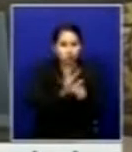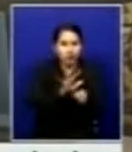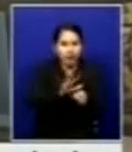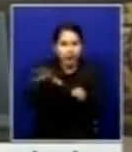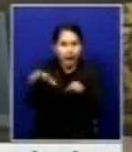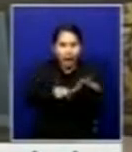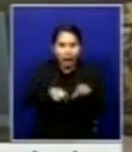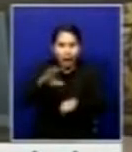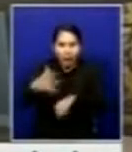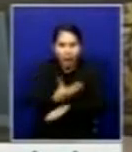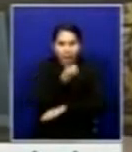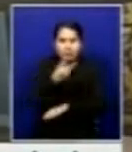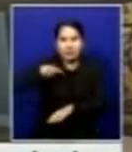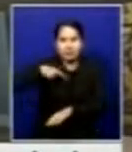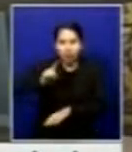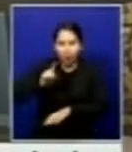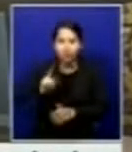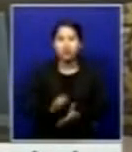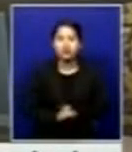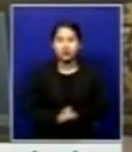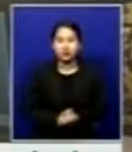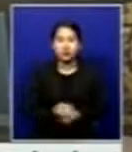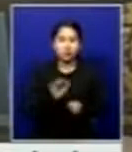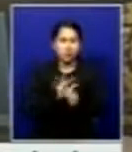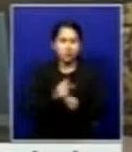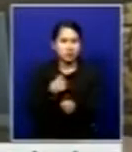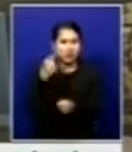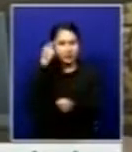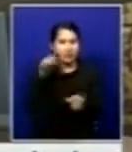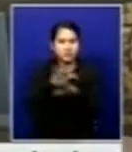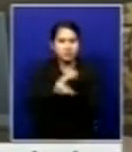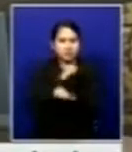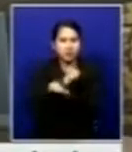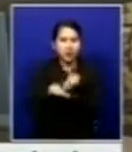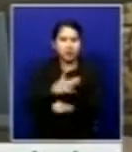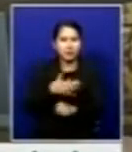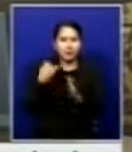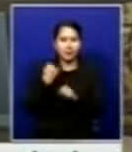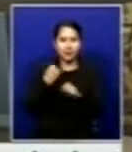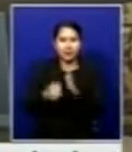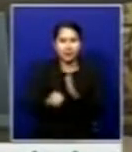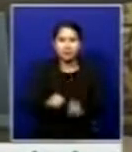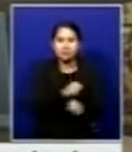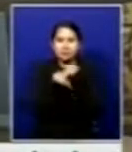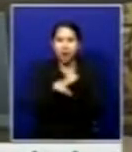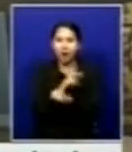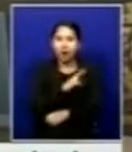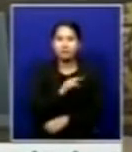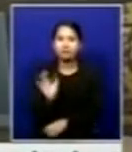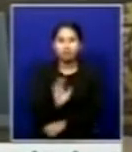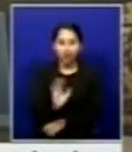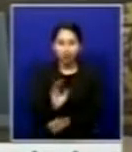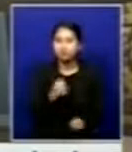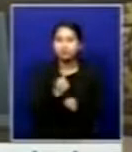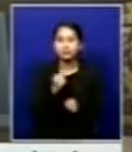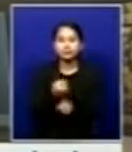เมืองอย่าใช้โควิด-19 ไปเป็นโล่ประกันเรื่องความผิดพลาดบกพร่องของท่านอย่าได้ทำ